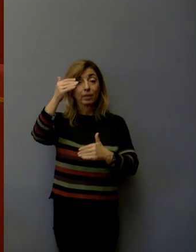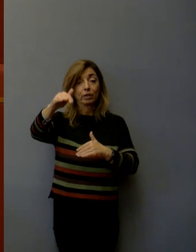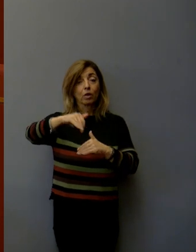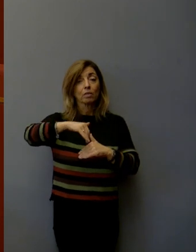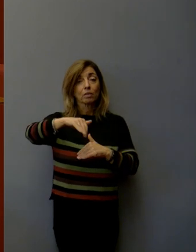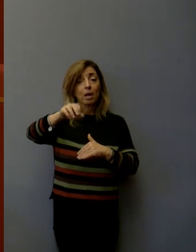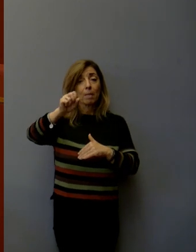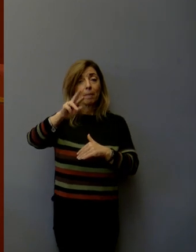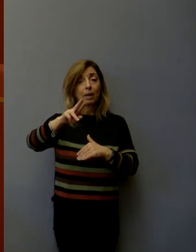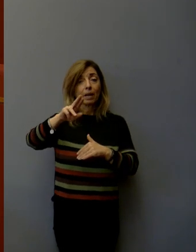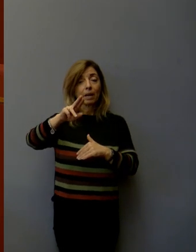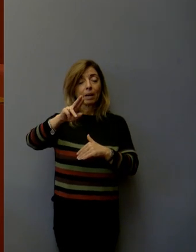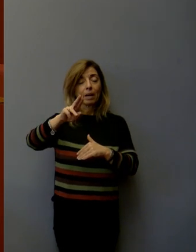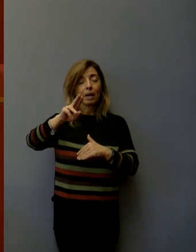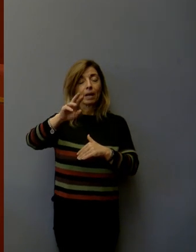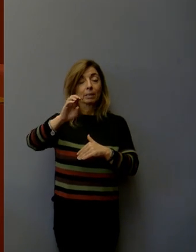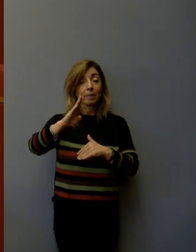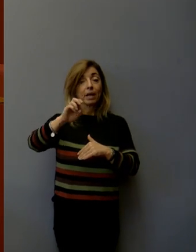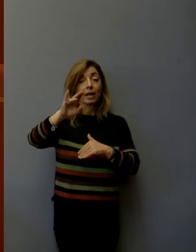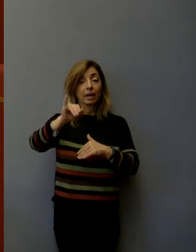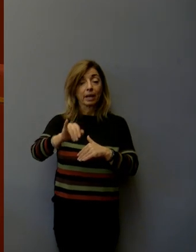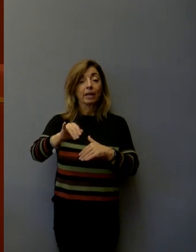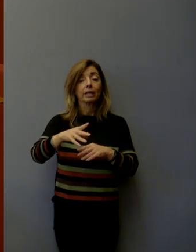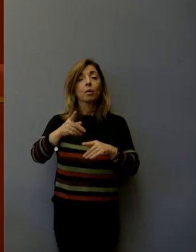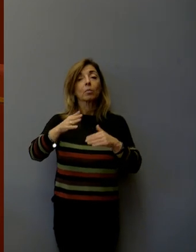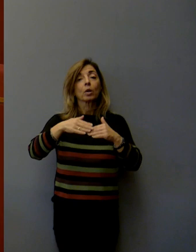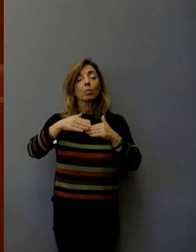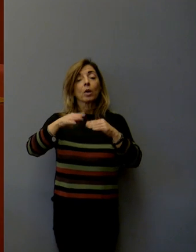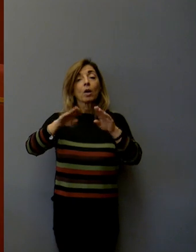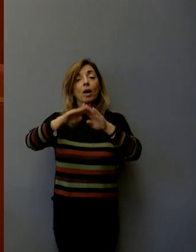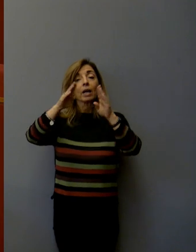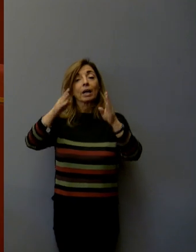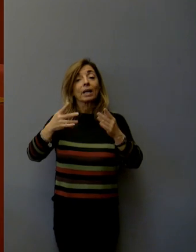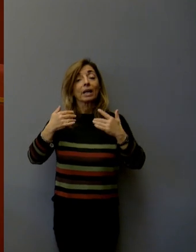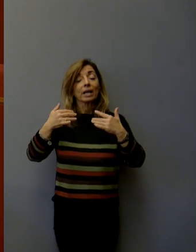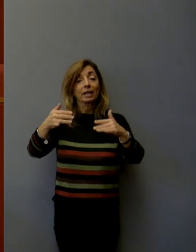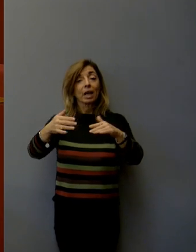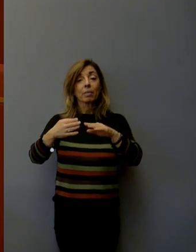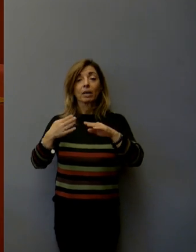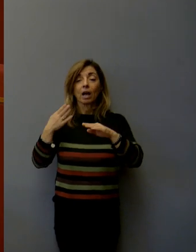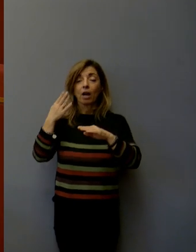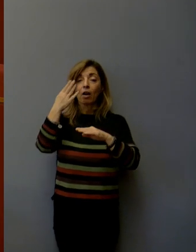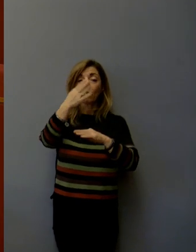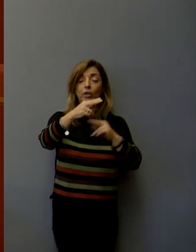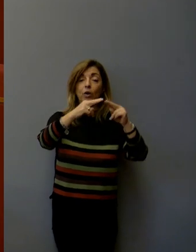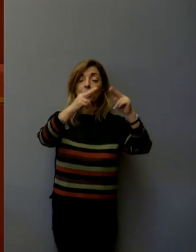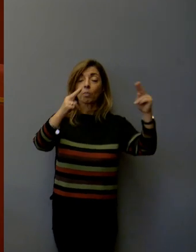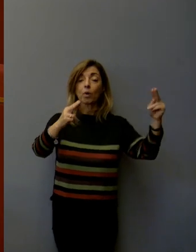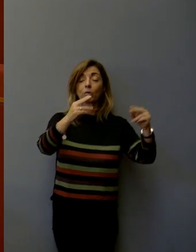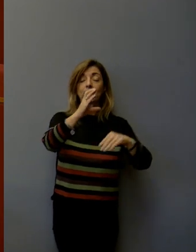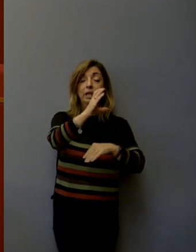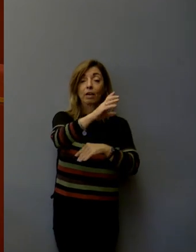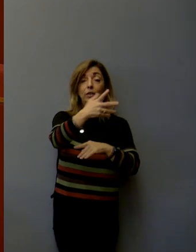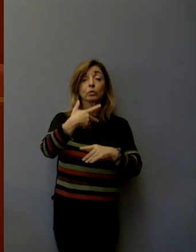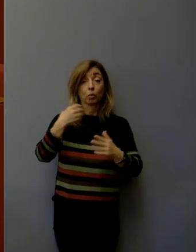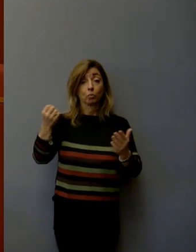rinforzata in via Barberi nel tratto che parte dalla galleria di Prato fino al ponte di cavassolo accando spesso incidenti stradali e che li